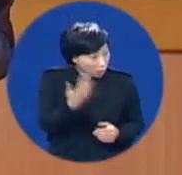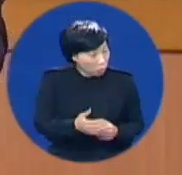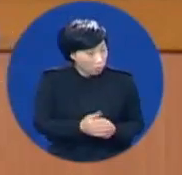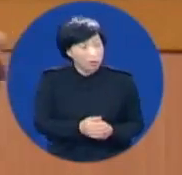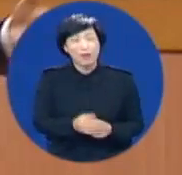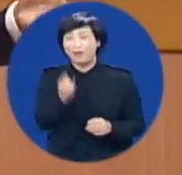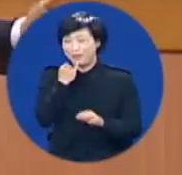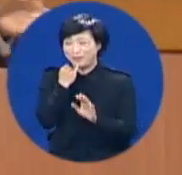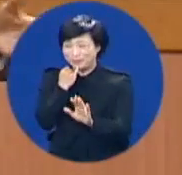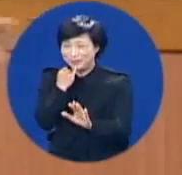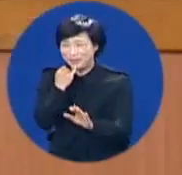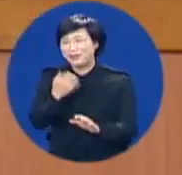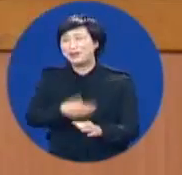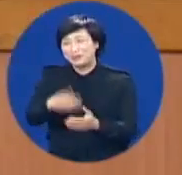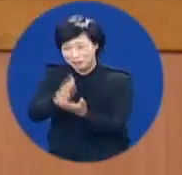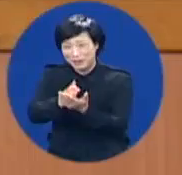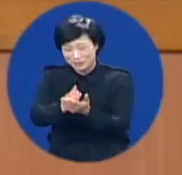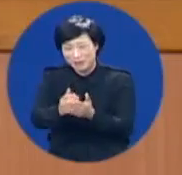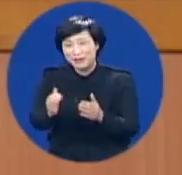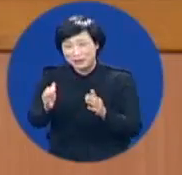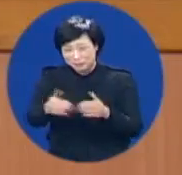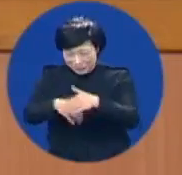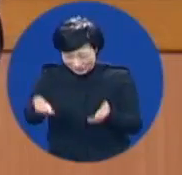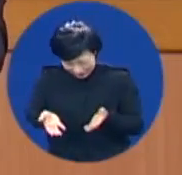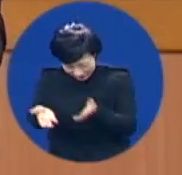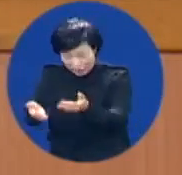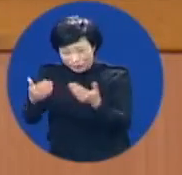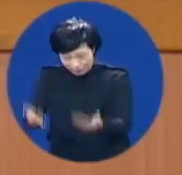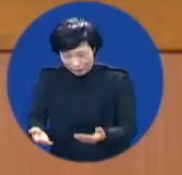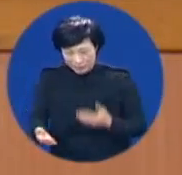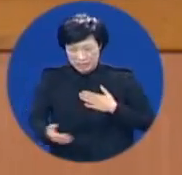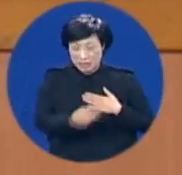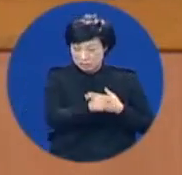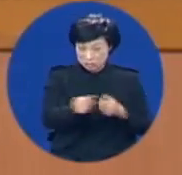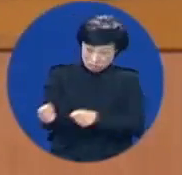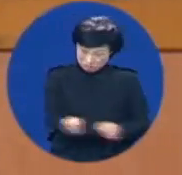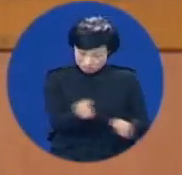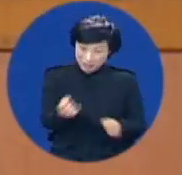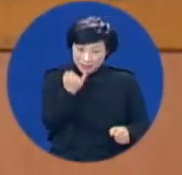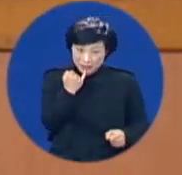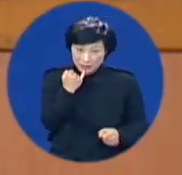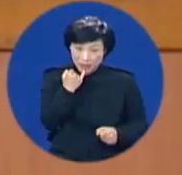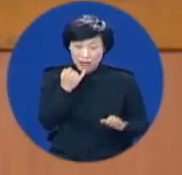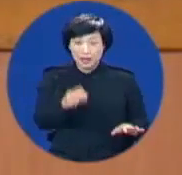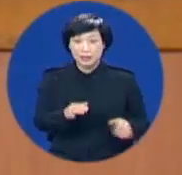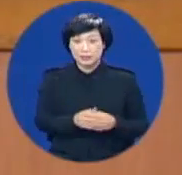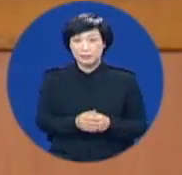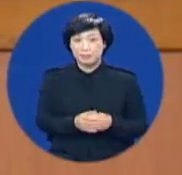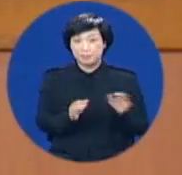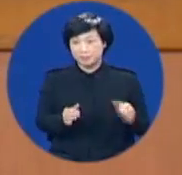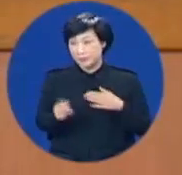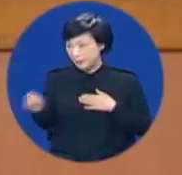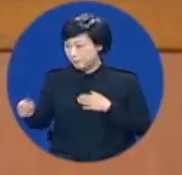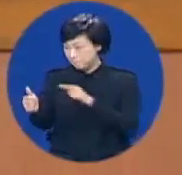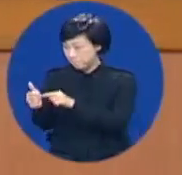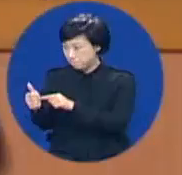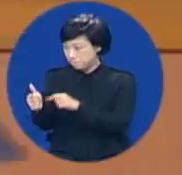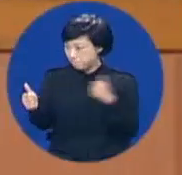아버지. 들어가서 쉬세요. 저들이 다 치울게요. 그리고 제가 개 있는 데를